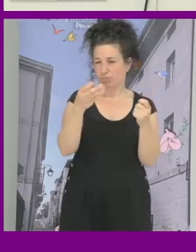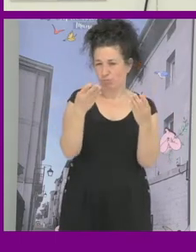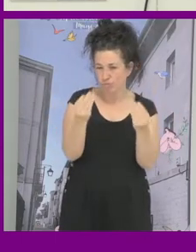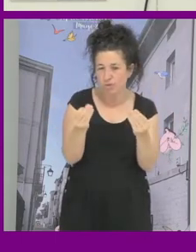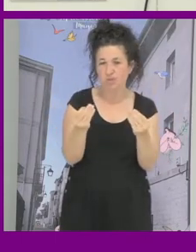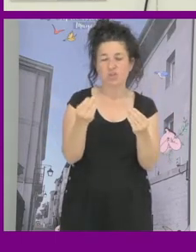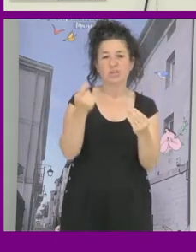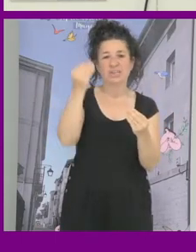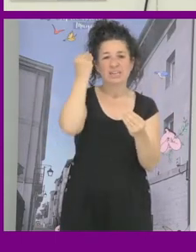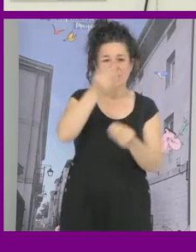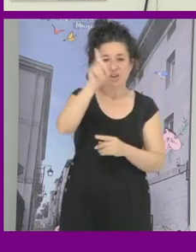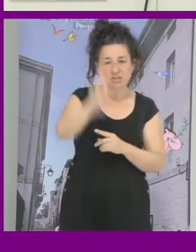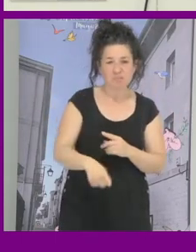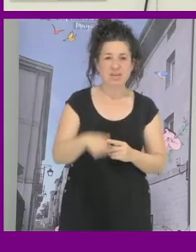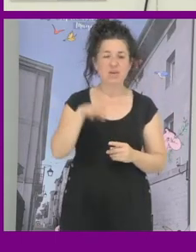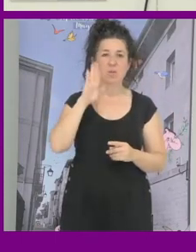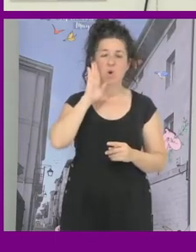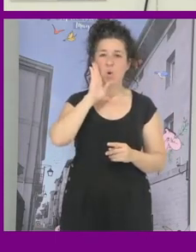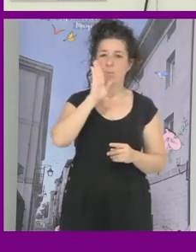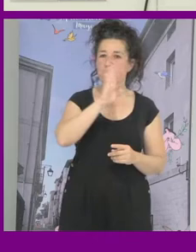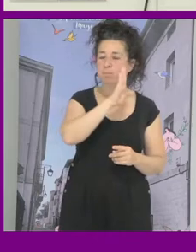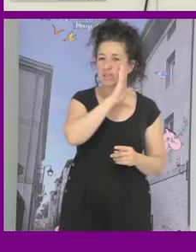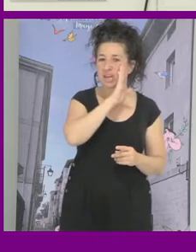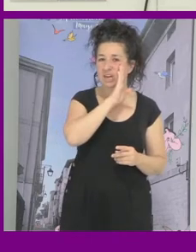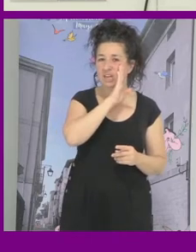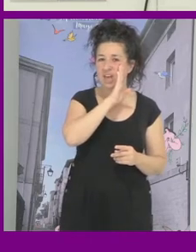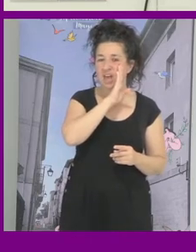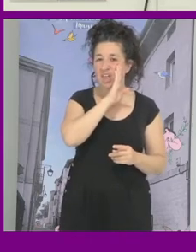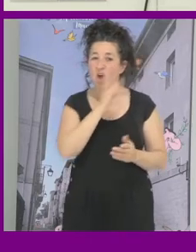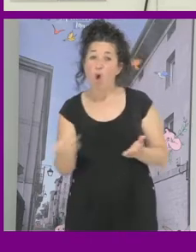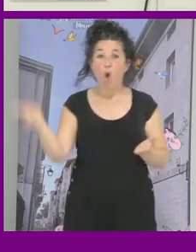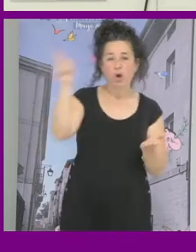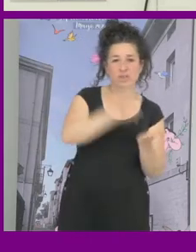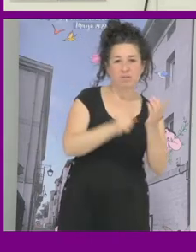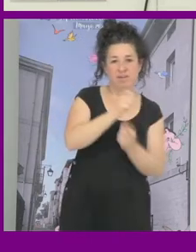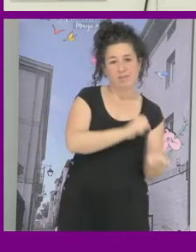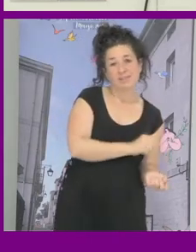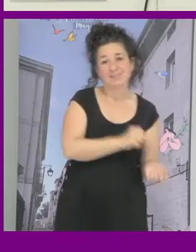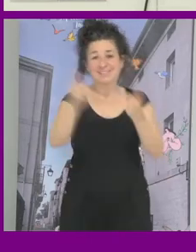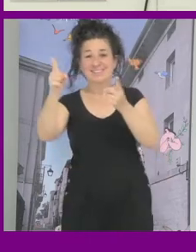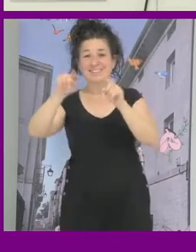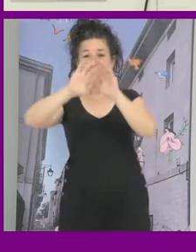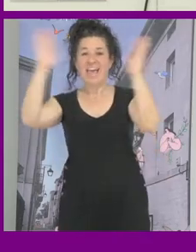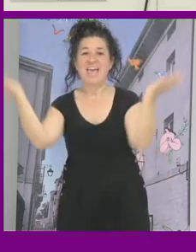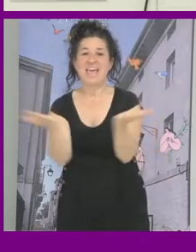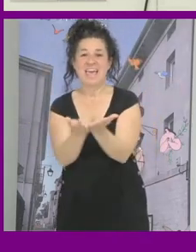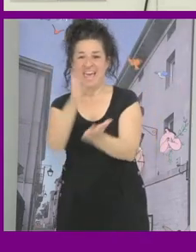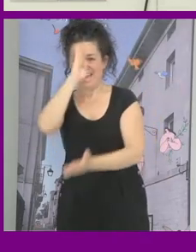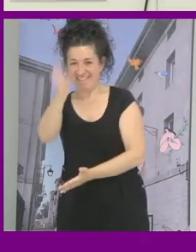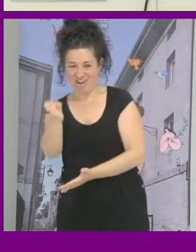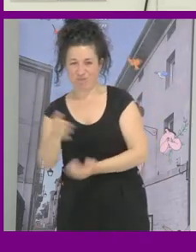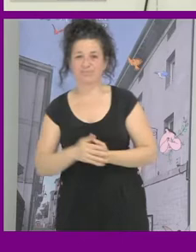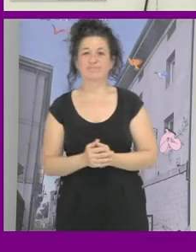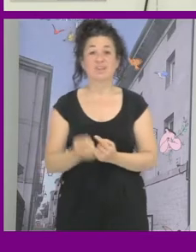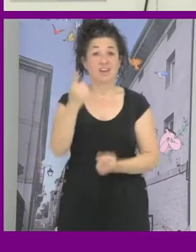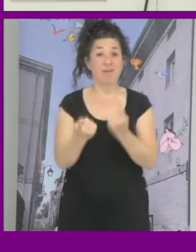ba, amatasunak berriro ere bidaltzen gaituela heterolandiara. Eta heterolandia horretan murgiltzea, ba, ez da